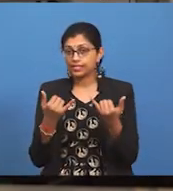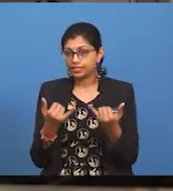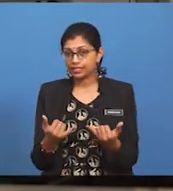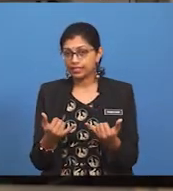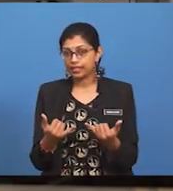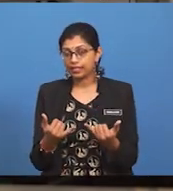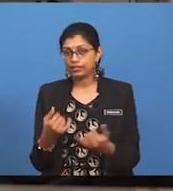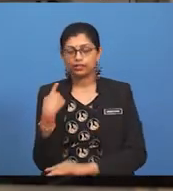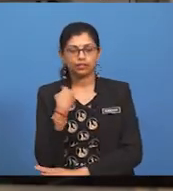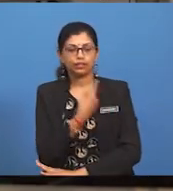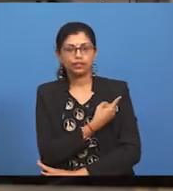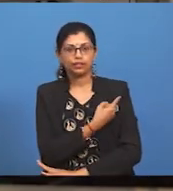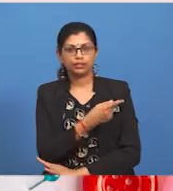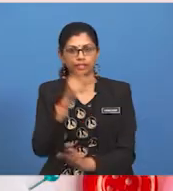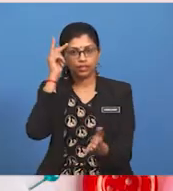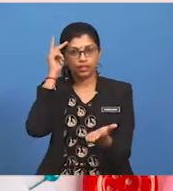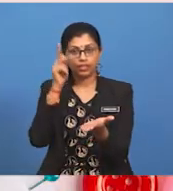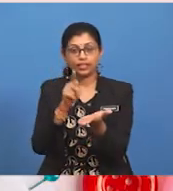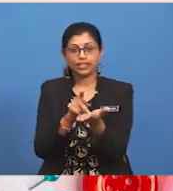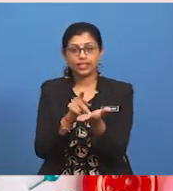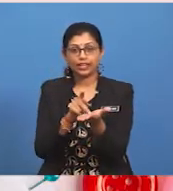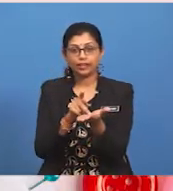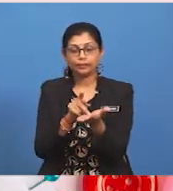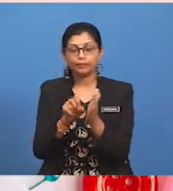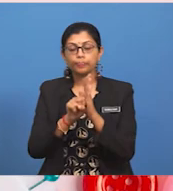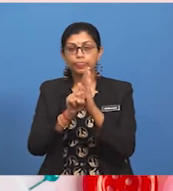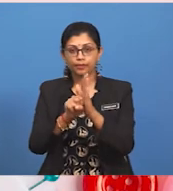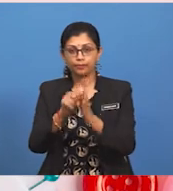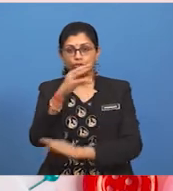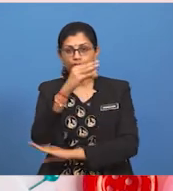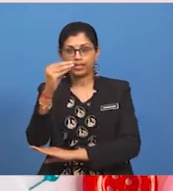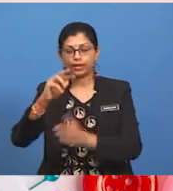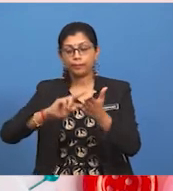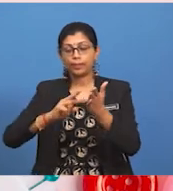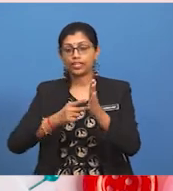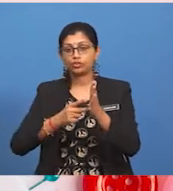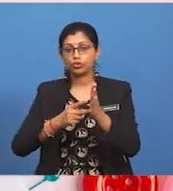Seterusnya, mari kita mengenal simbol dan maksud tanda pola.